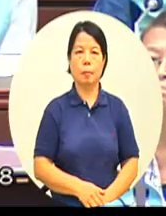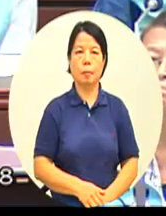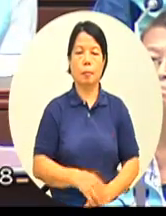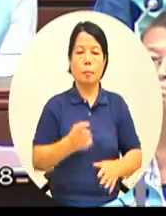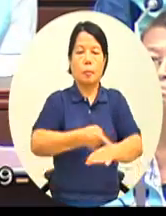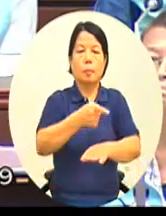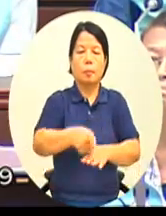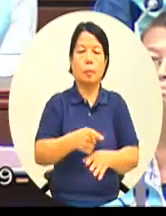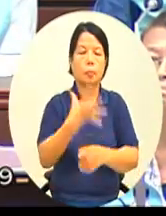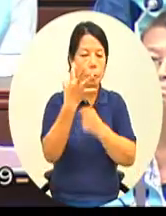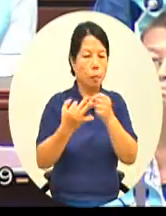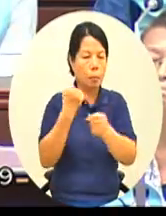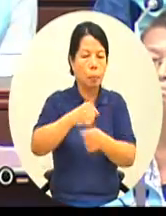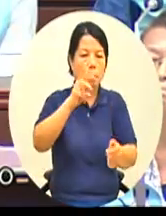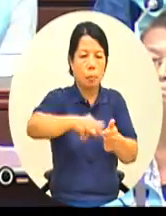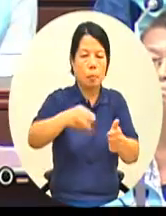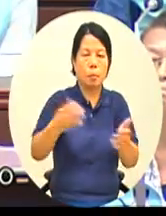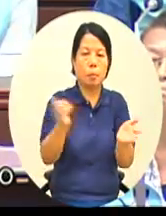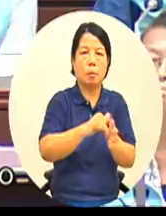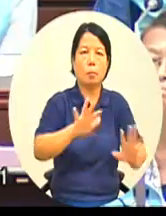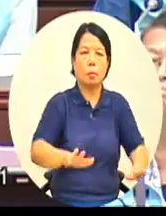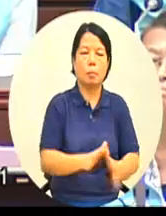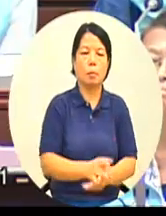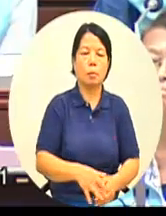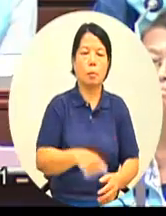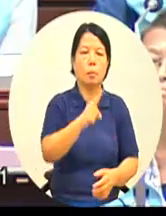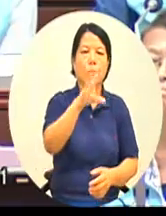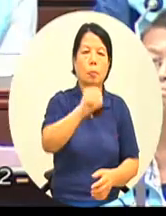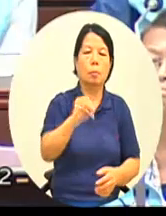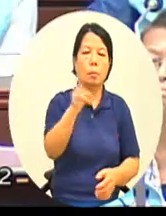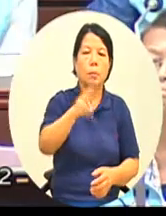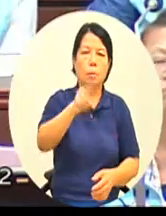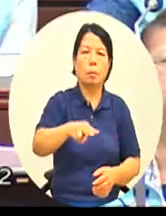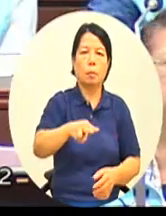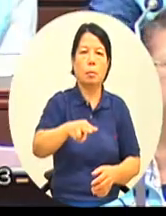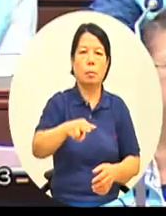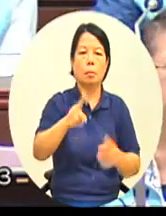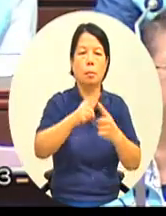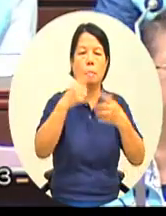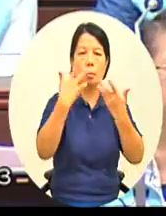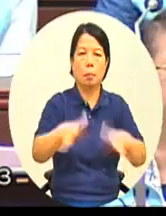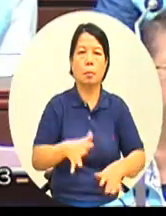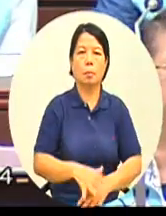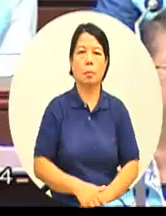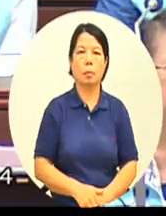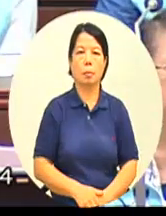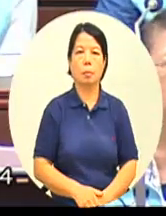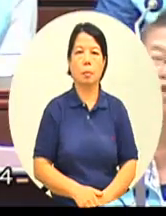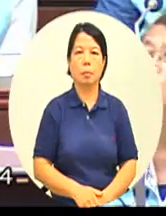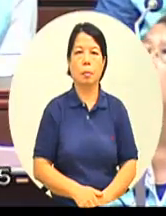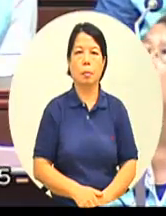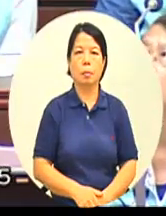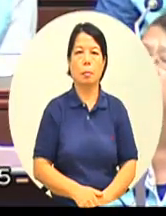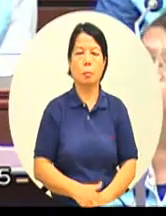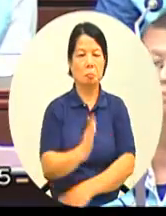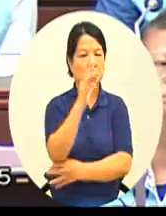这几年来训练到现在符合资格的有12000多人，符合证照的，